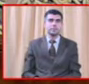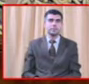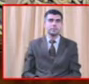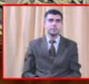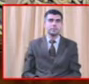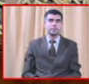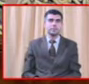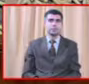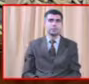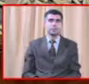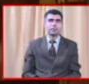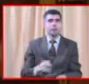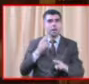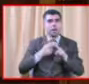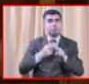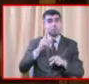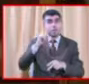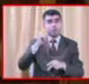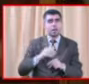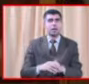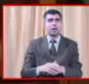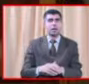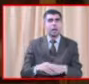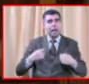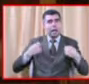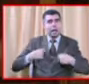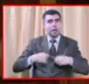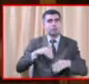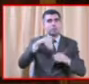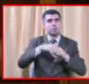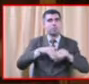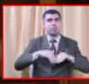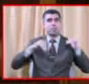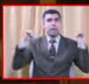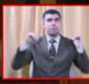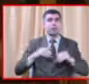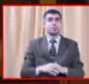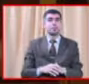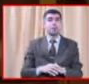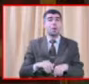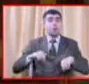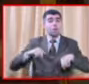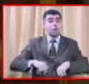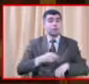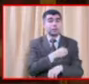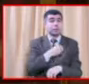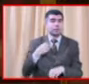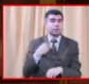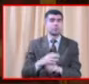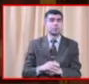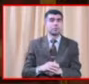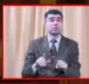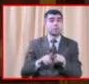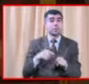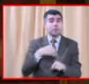وحرية. بسم الله الرحمن الرحيم. السيد الرئيس، السيد الوزير، السيد الوزير يعرف قطاع